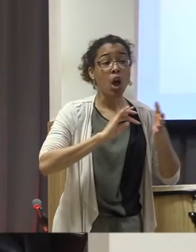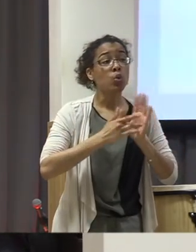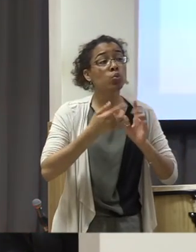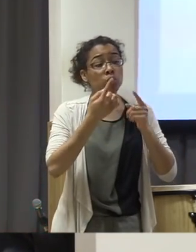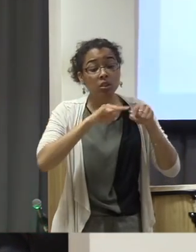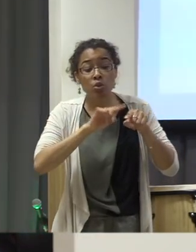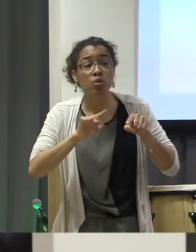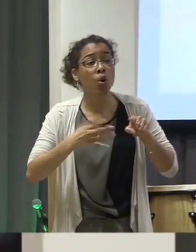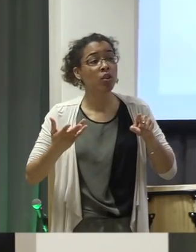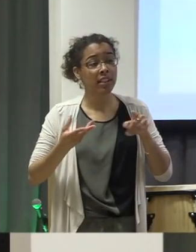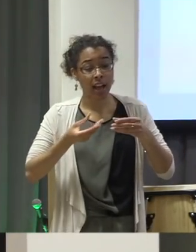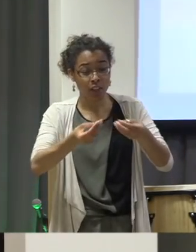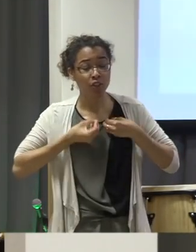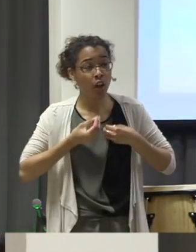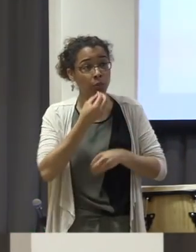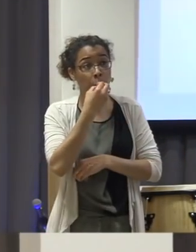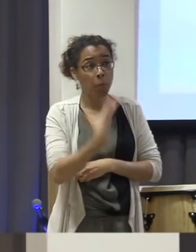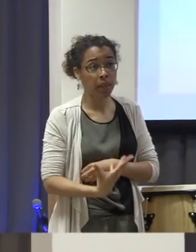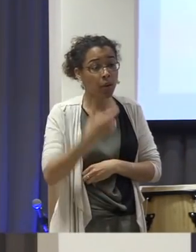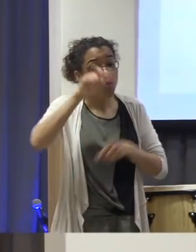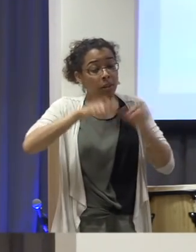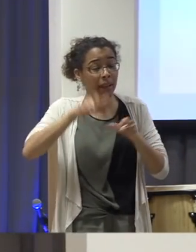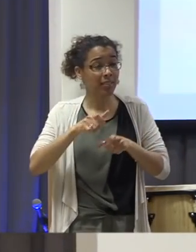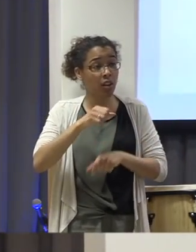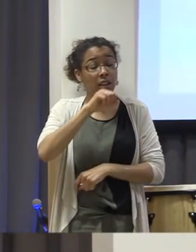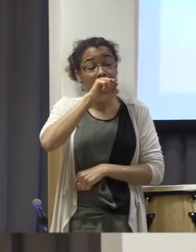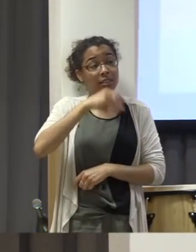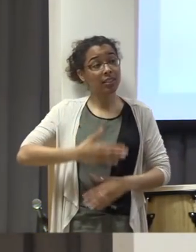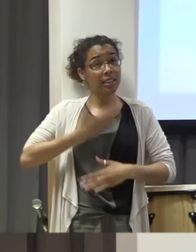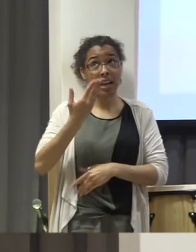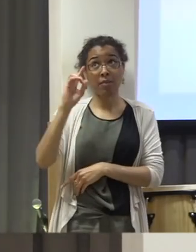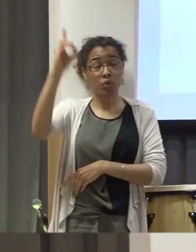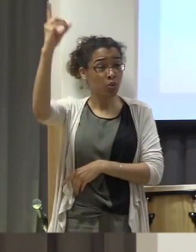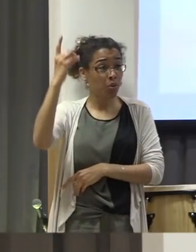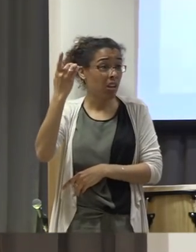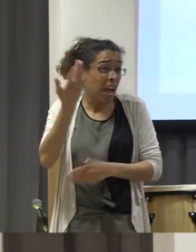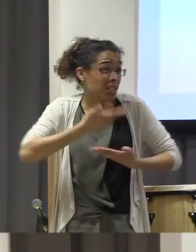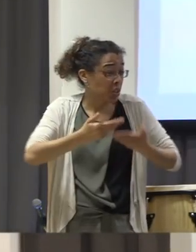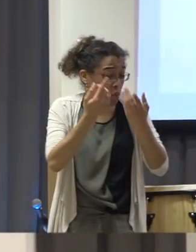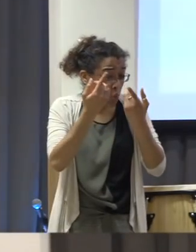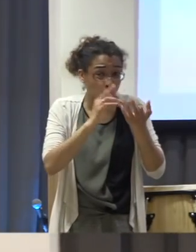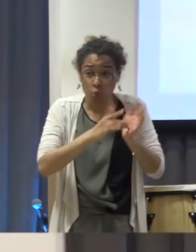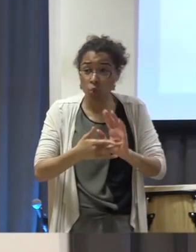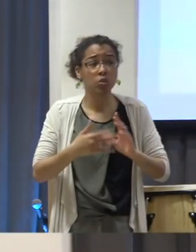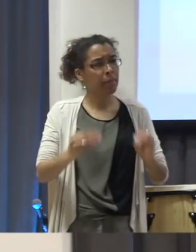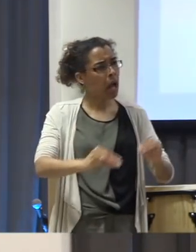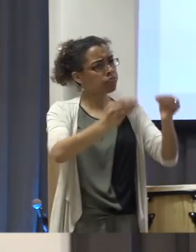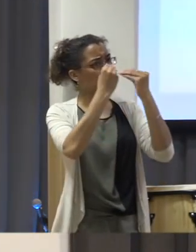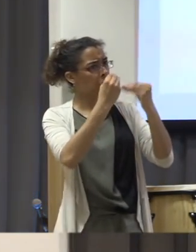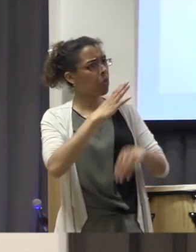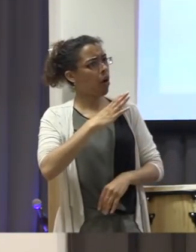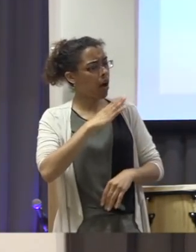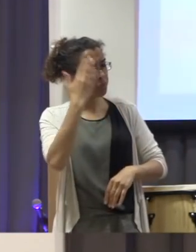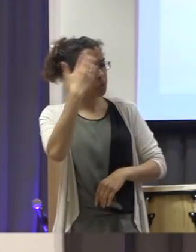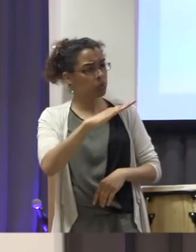concourt au bien de ceux qui aiment Dieu. Quelles que soient les circonstances, toi, tu as eu quand même des enseignements, tu connais